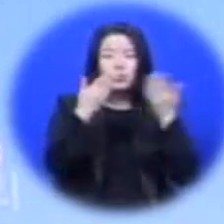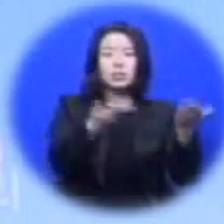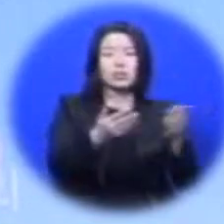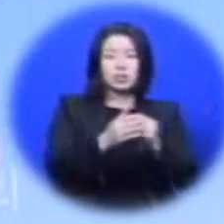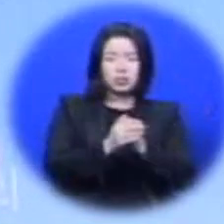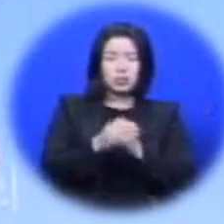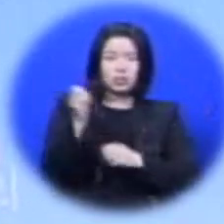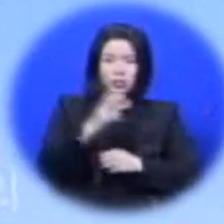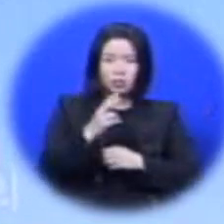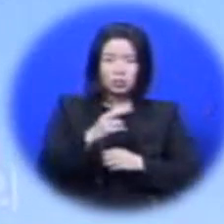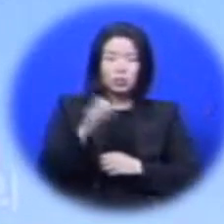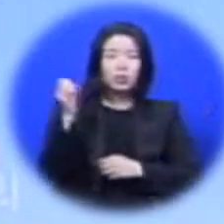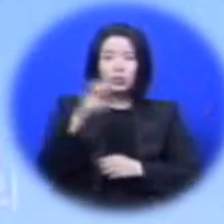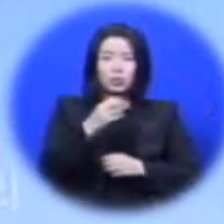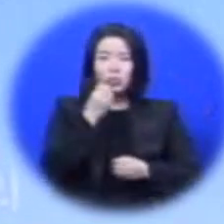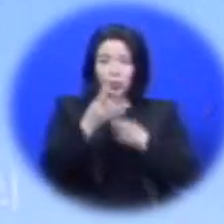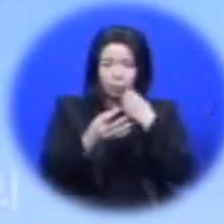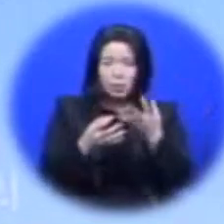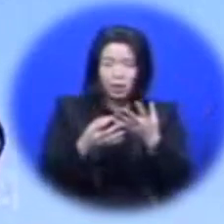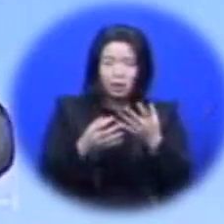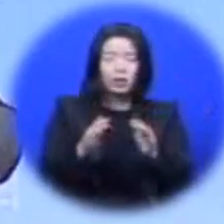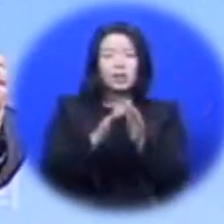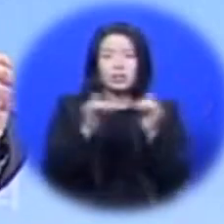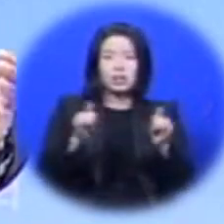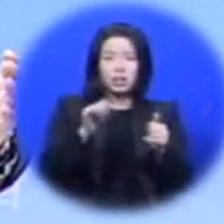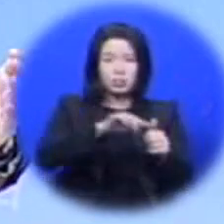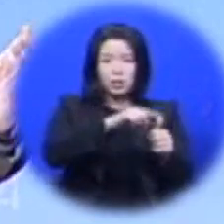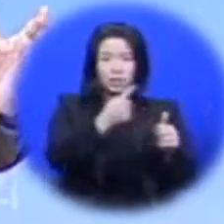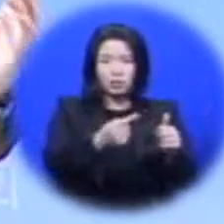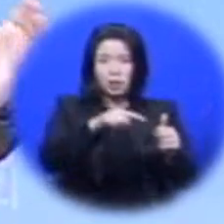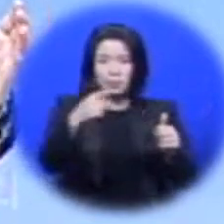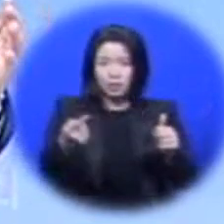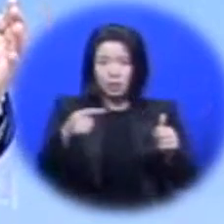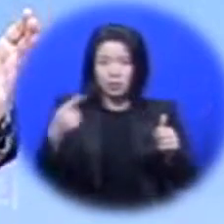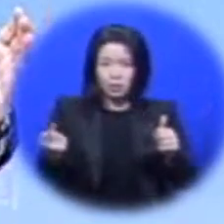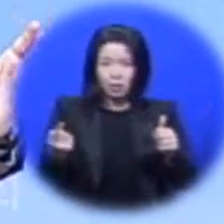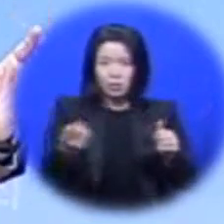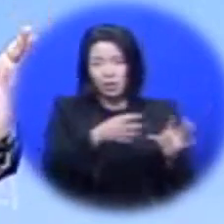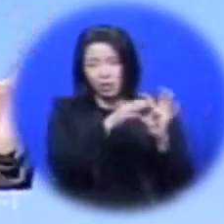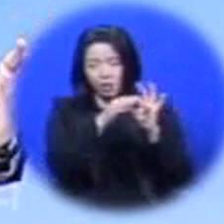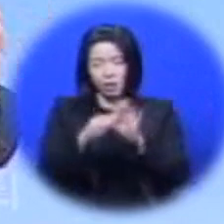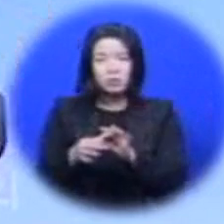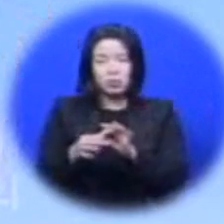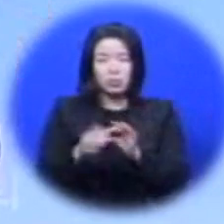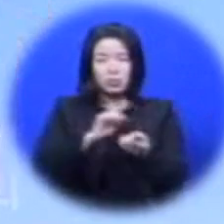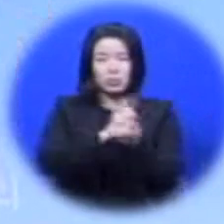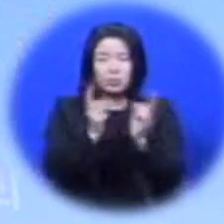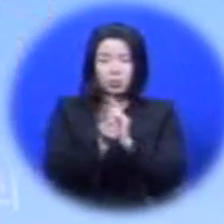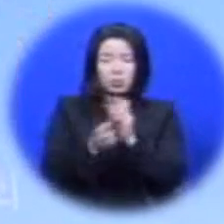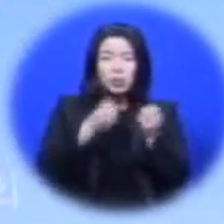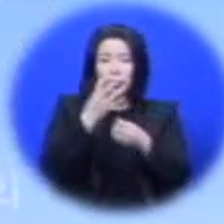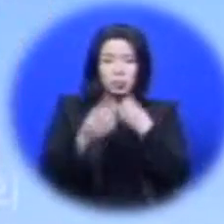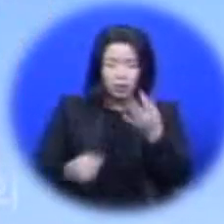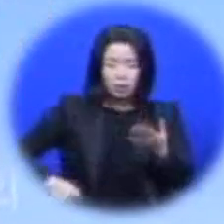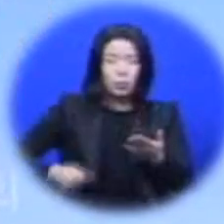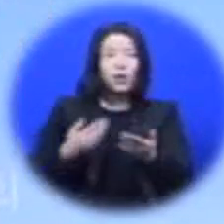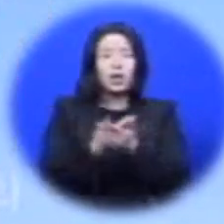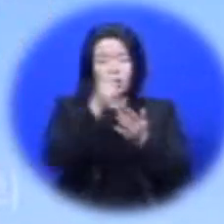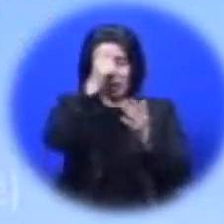그리고는 또 고백하시는 분들이 뒤에 나오셔서 그 한동안 또 서로 고백하고 회개하는 기도를